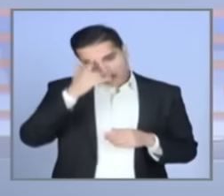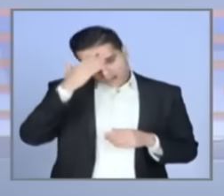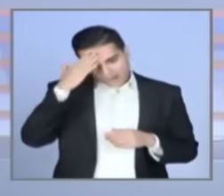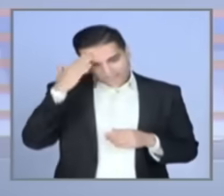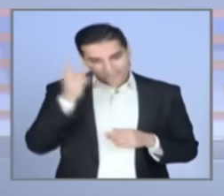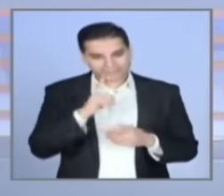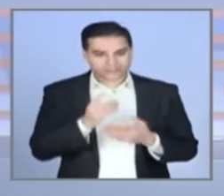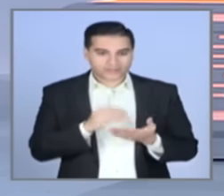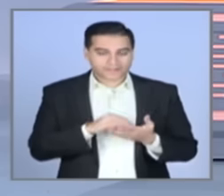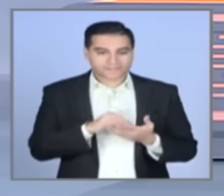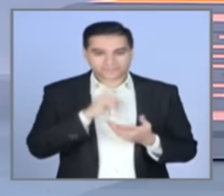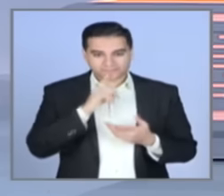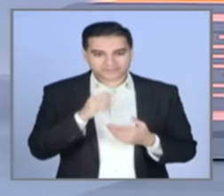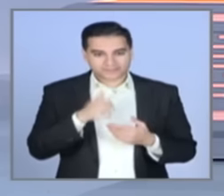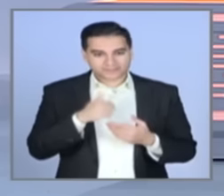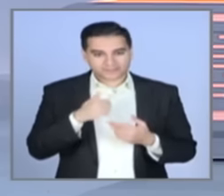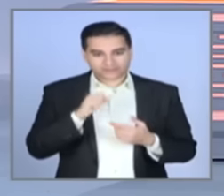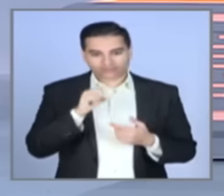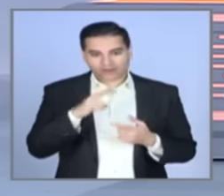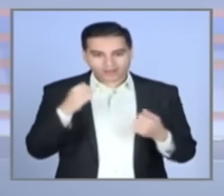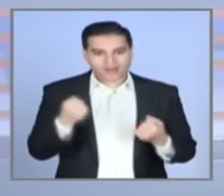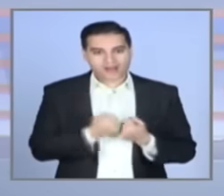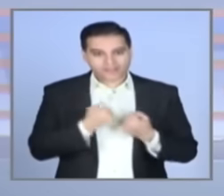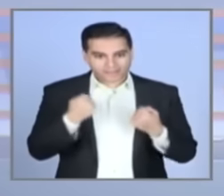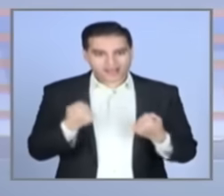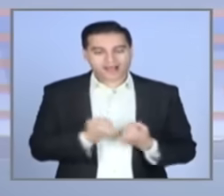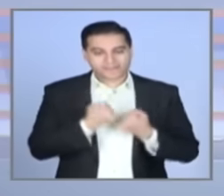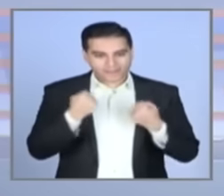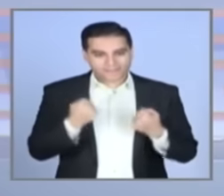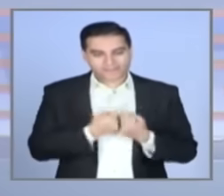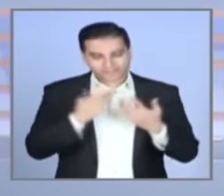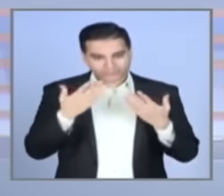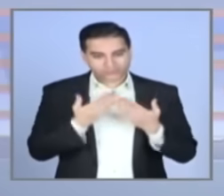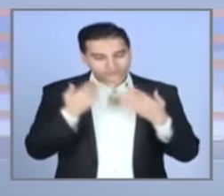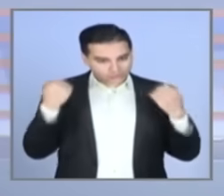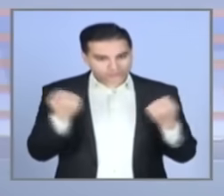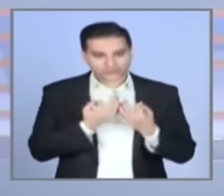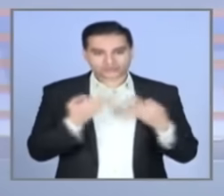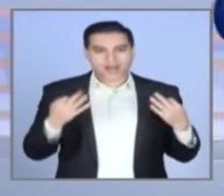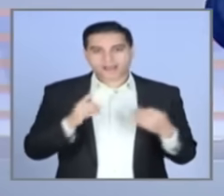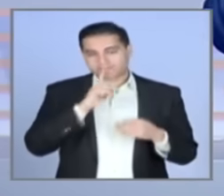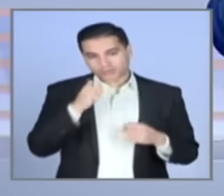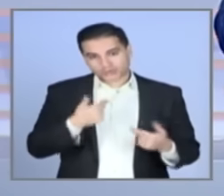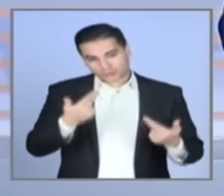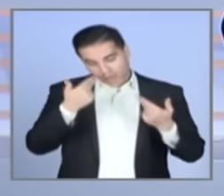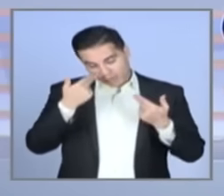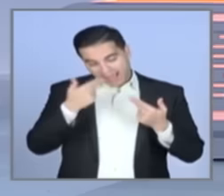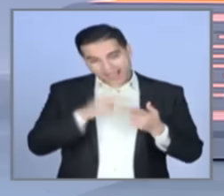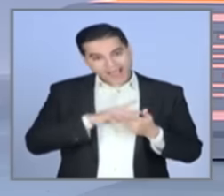خبرة. والله بنذاكر بقالنا شهرين. لا ما أنا عارف أنتوا مستعدين ولكن الاستوديو